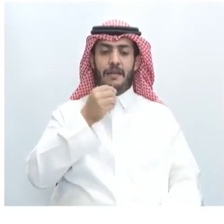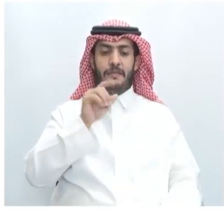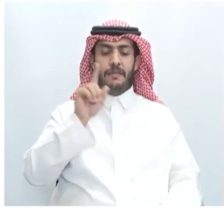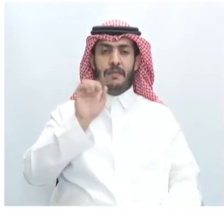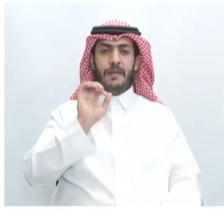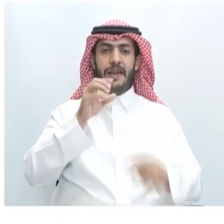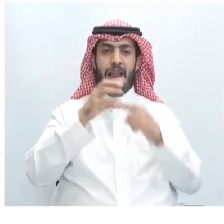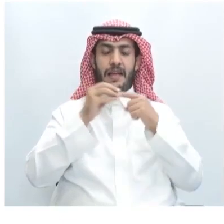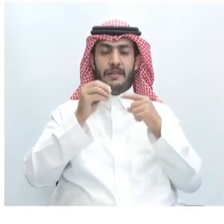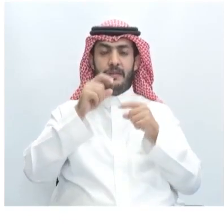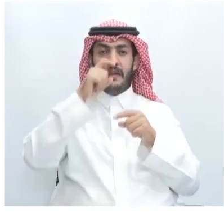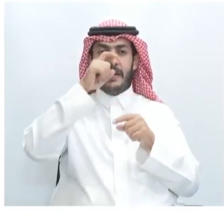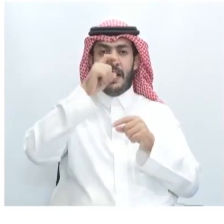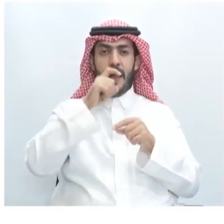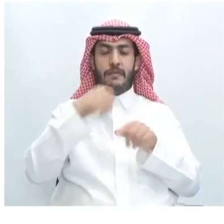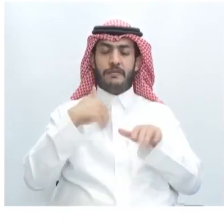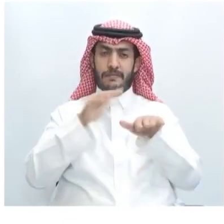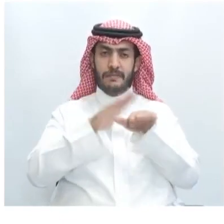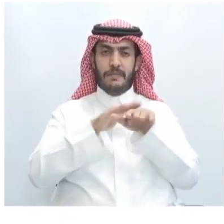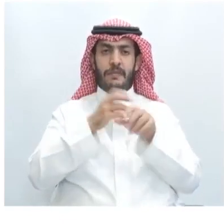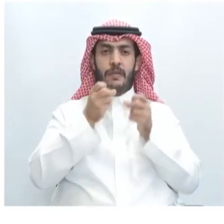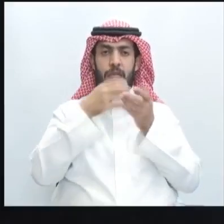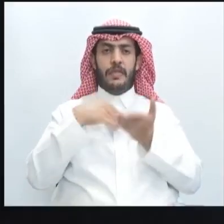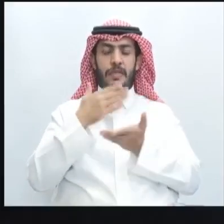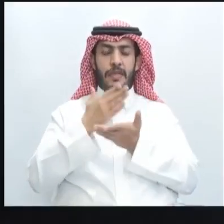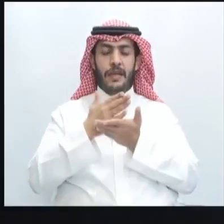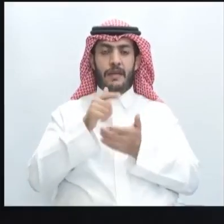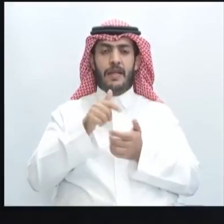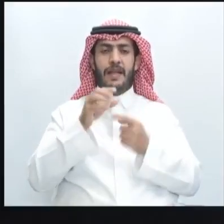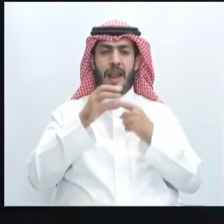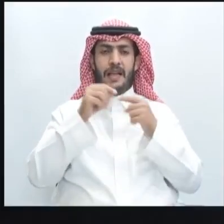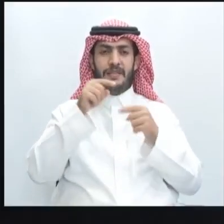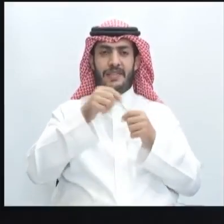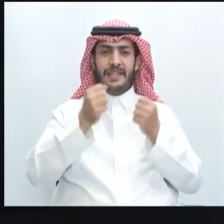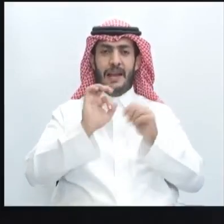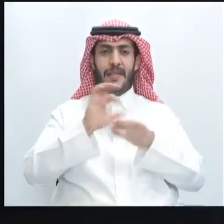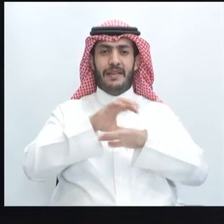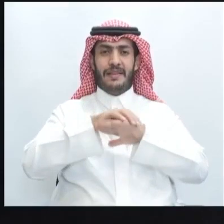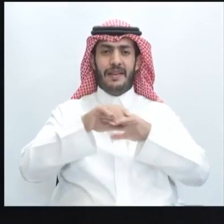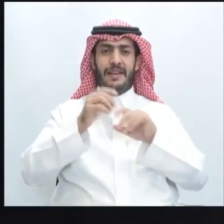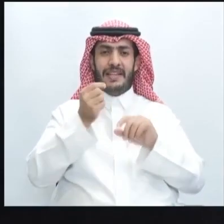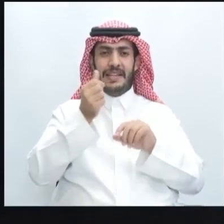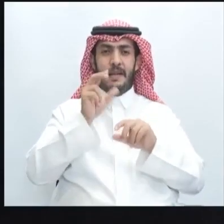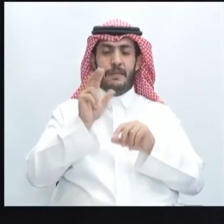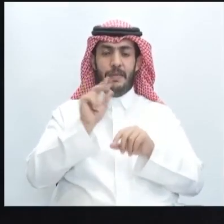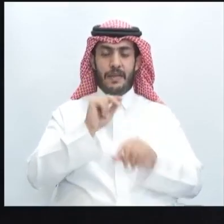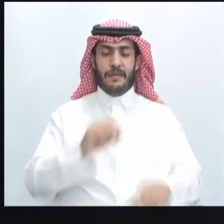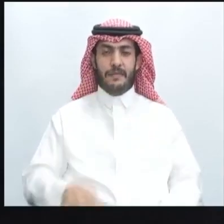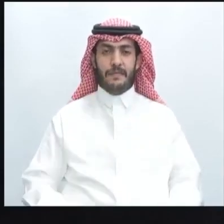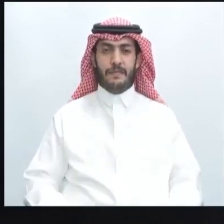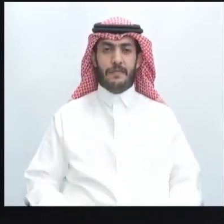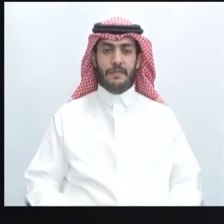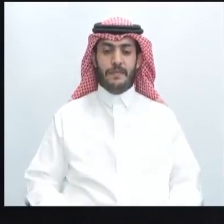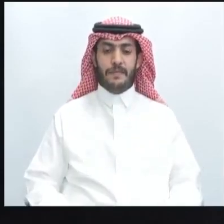التدليس ويجب عليك ان تبين له هذا العيب يجب عليك ان تبين له هذا العيب